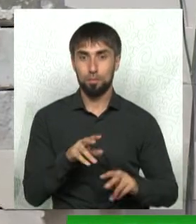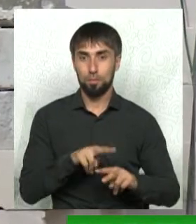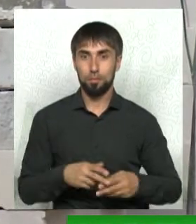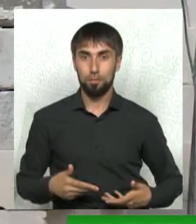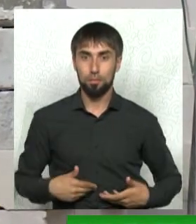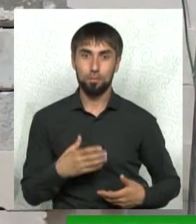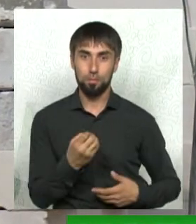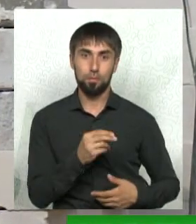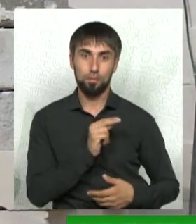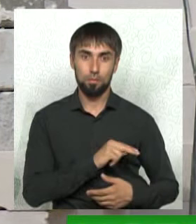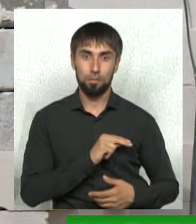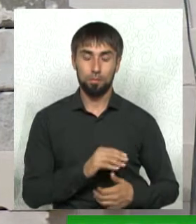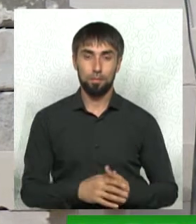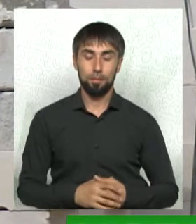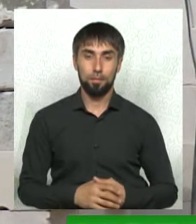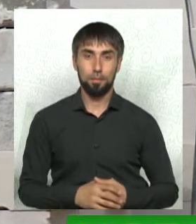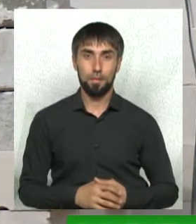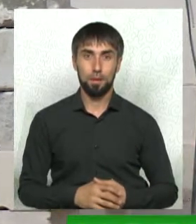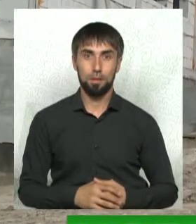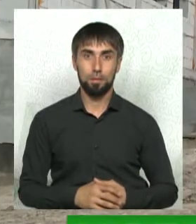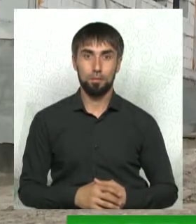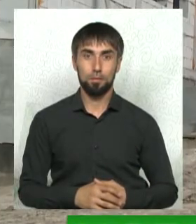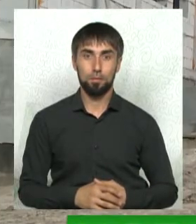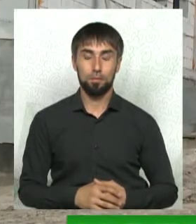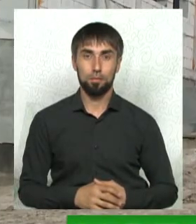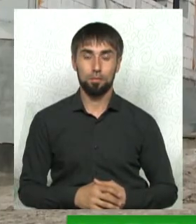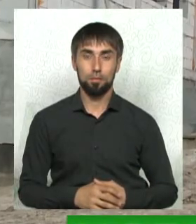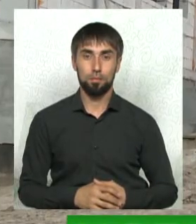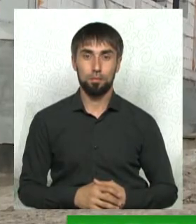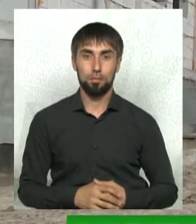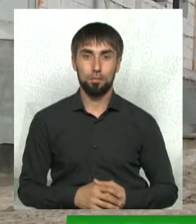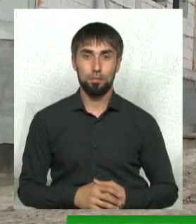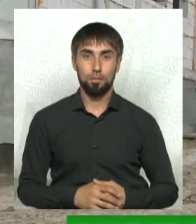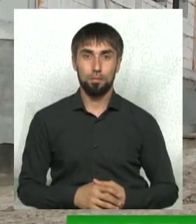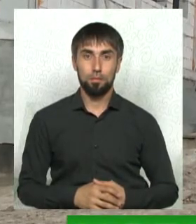местных жителей еще и работой. Идрис Ижиев, Адам Гулоев, Магомед Шаухалов, Новости 24.